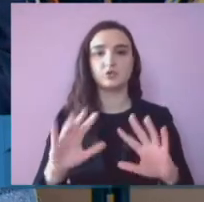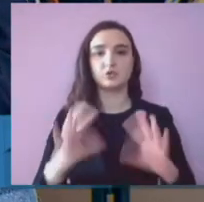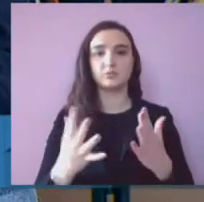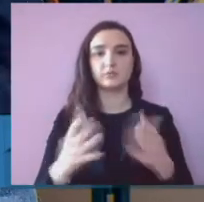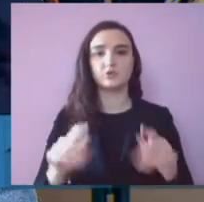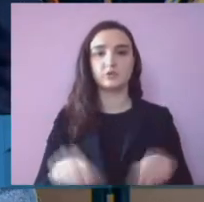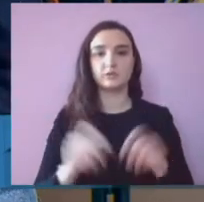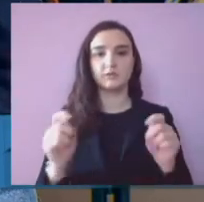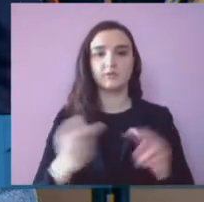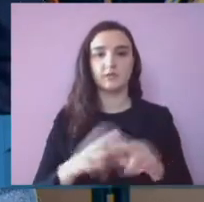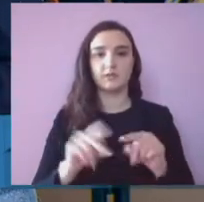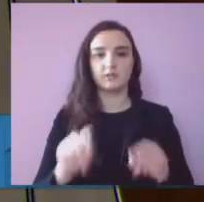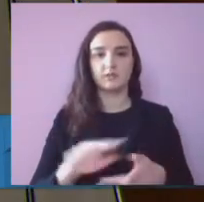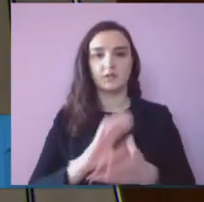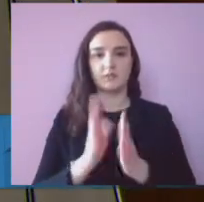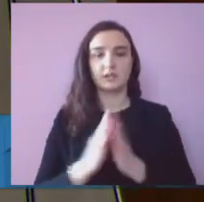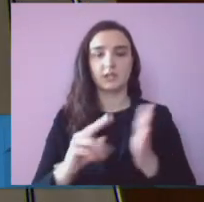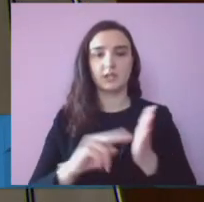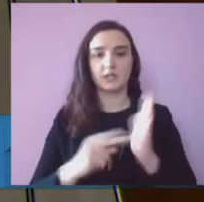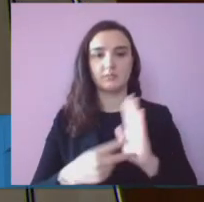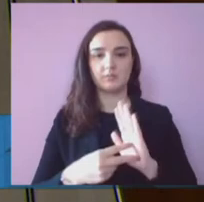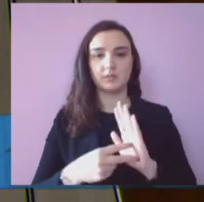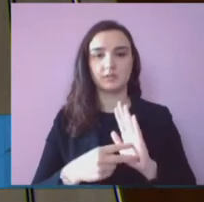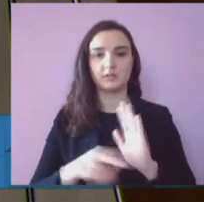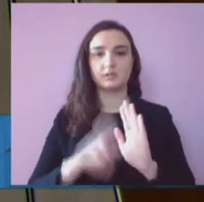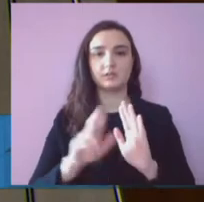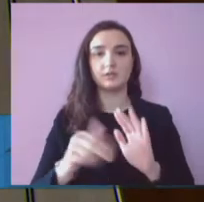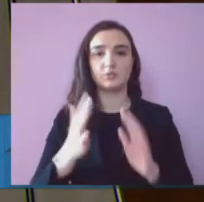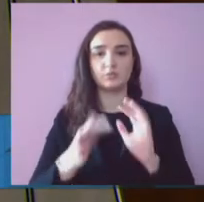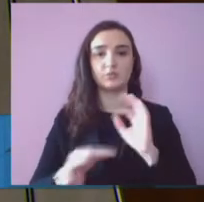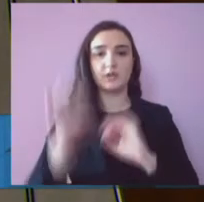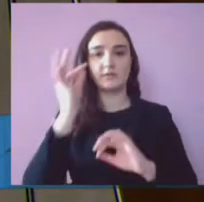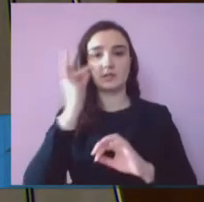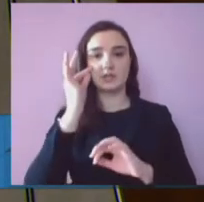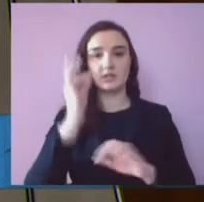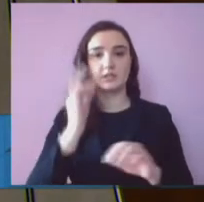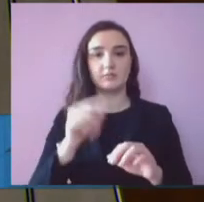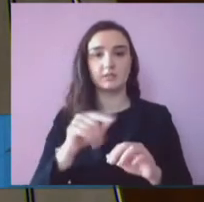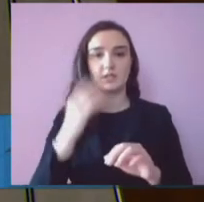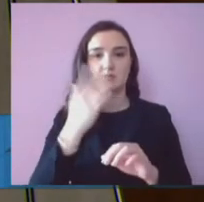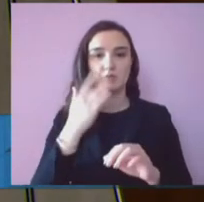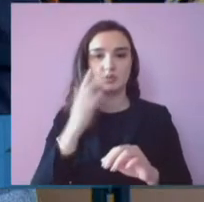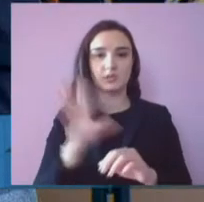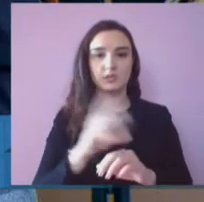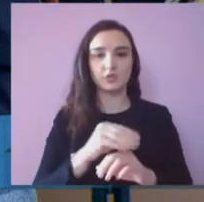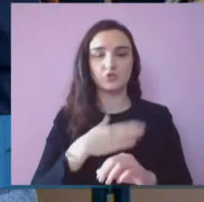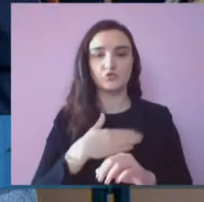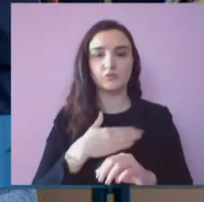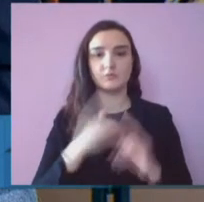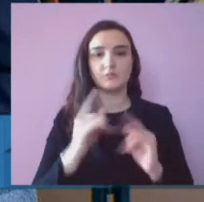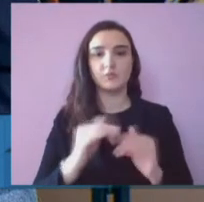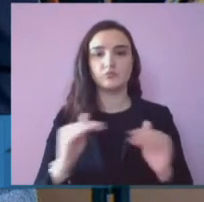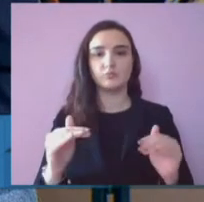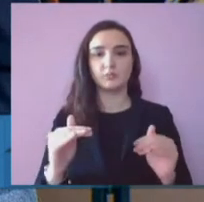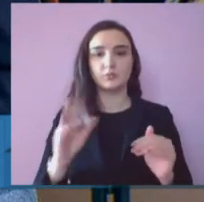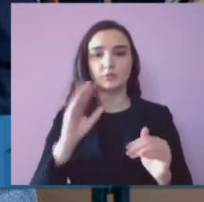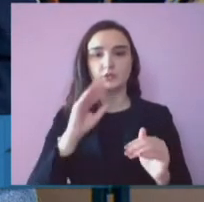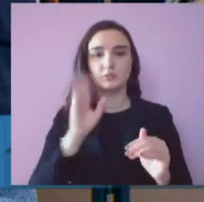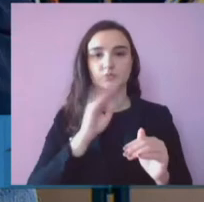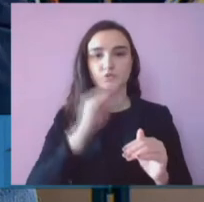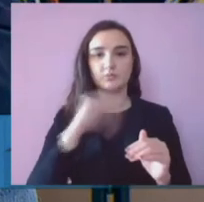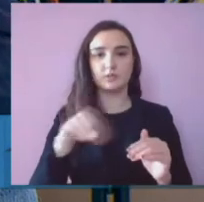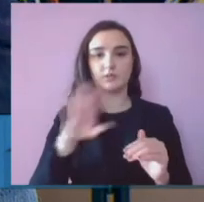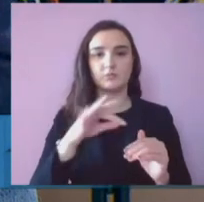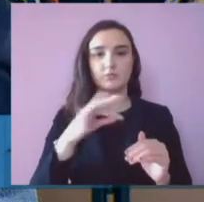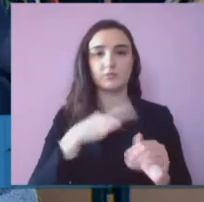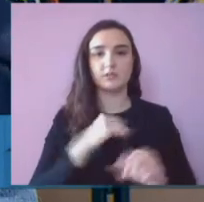ეს გეგმა. Da თუ გავიხსენებთ, ესე იგი წარმოიდგინეთ ჩვენივე ბავშვობას, როდესაც მშობლები გვეუბნებიან, რომ